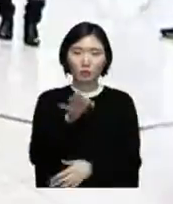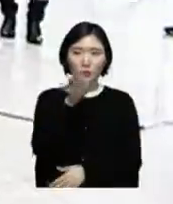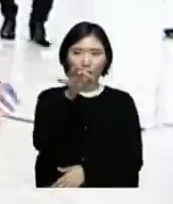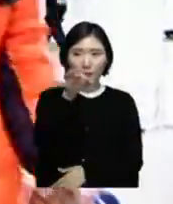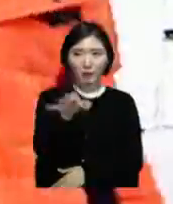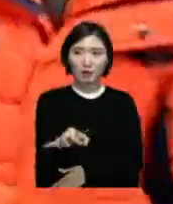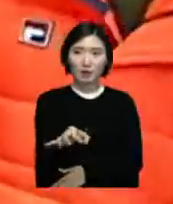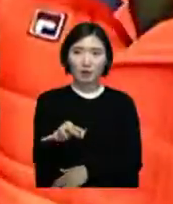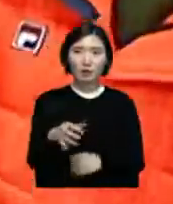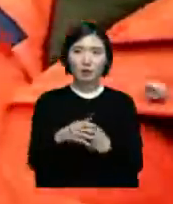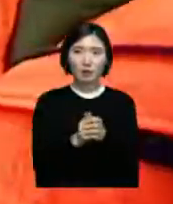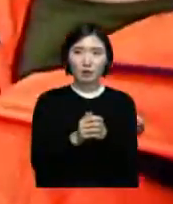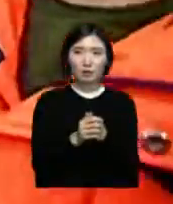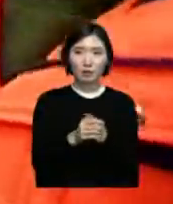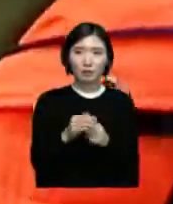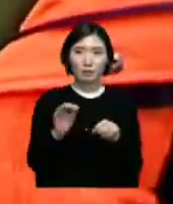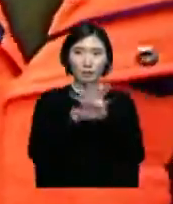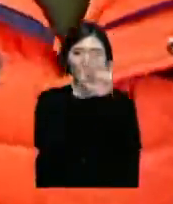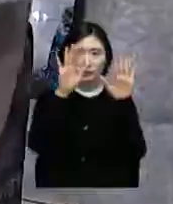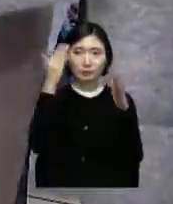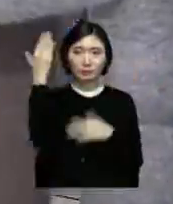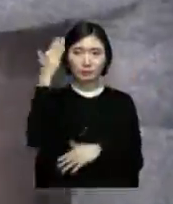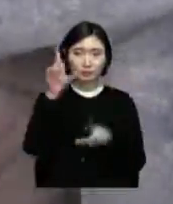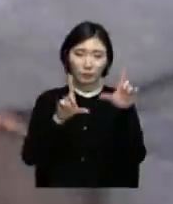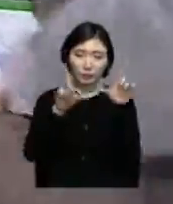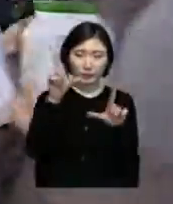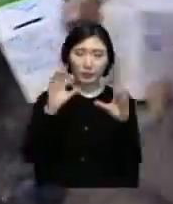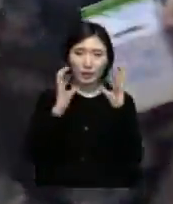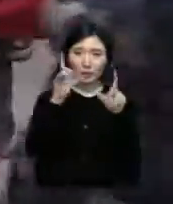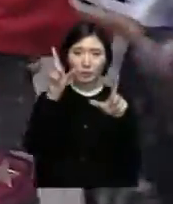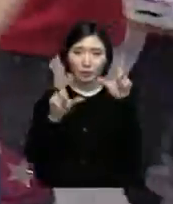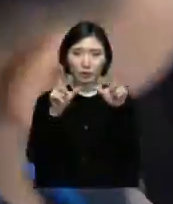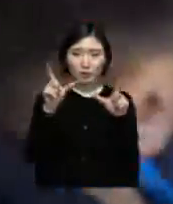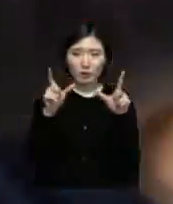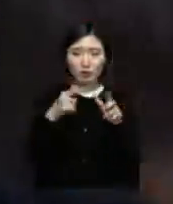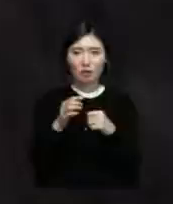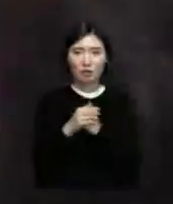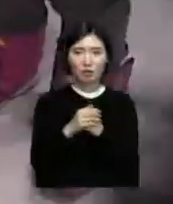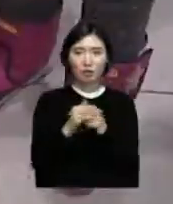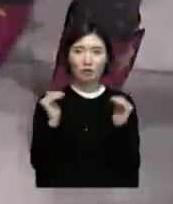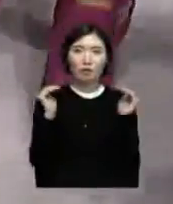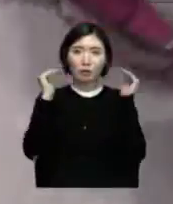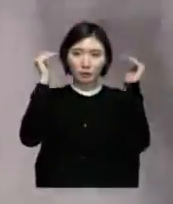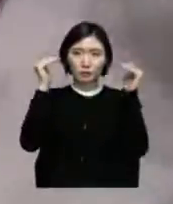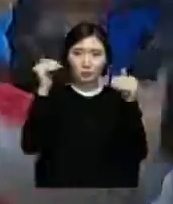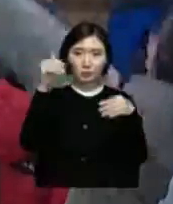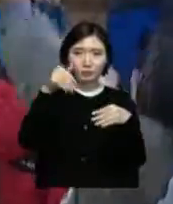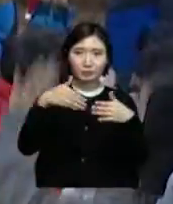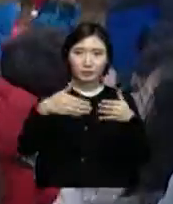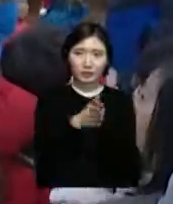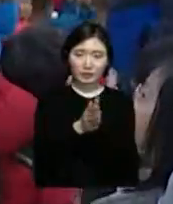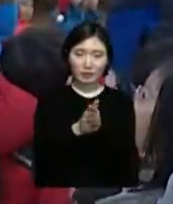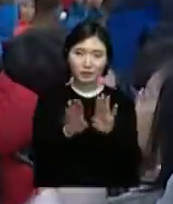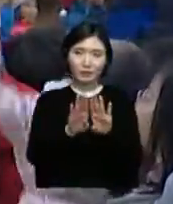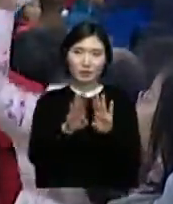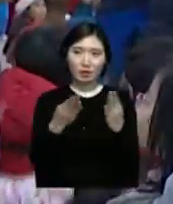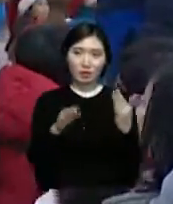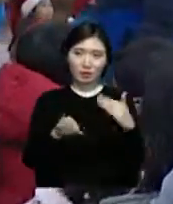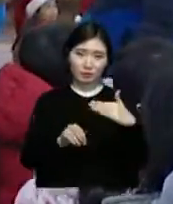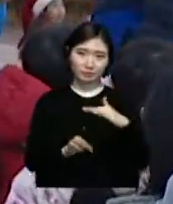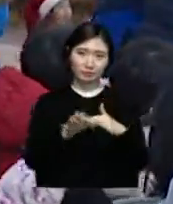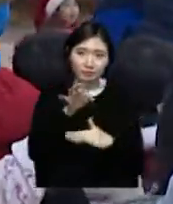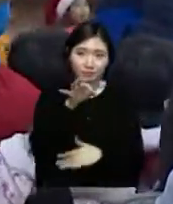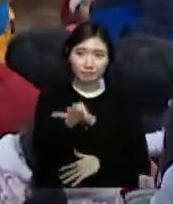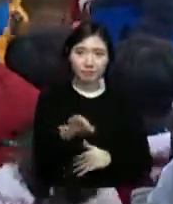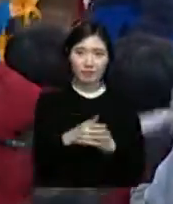밝고 천진난만합니다. 아, 예뻐요. 그런 아이들의 모습에 어른들도 지갑을 엽니다. 그 아기들도 저금통을 갖고